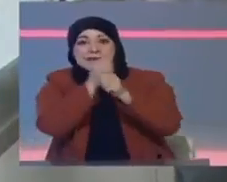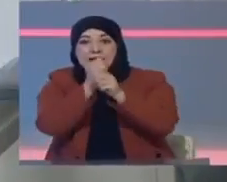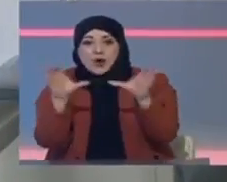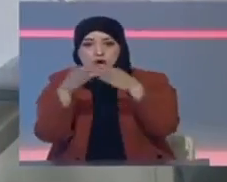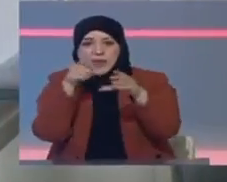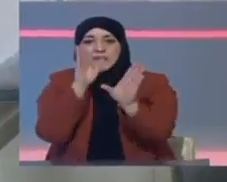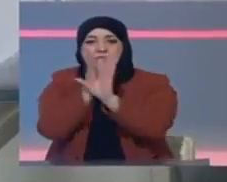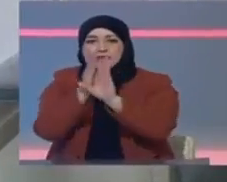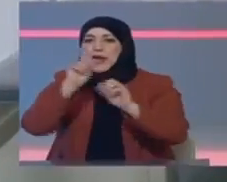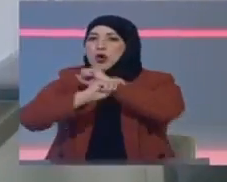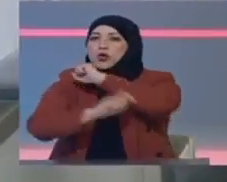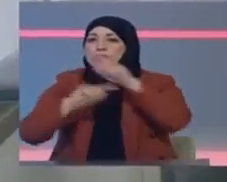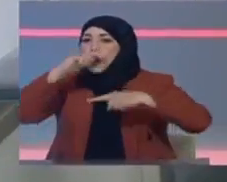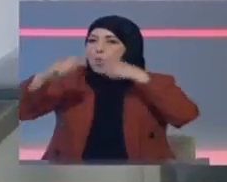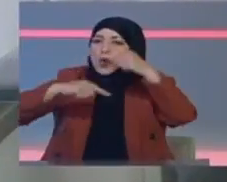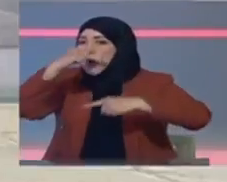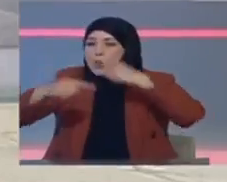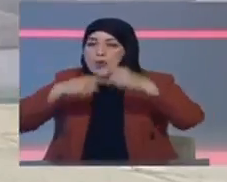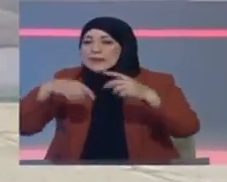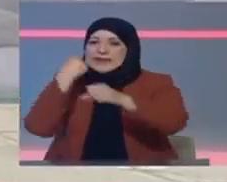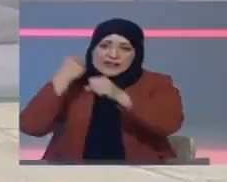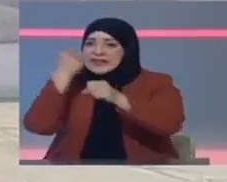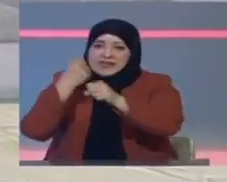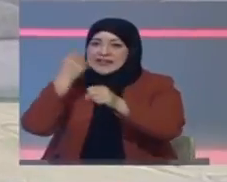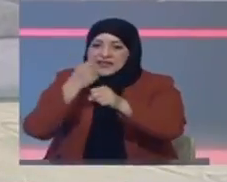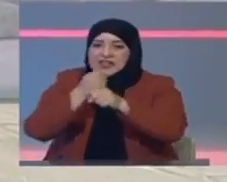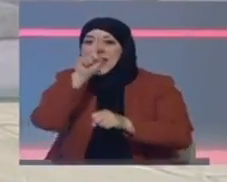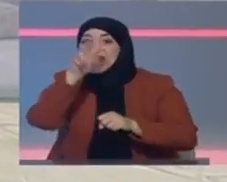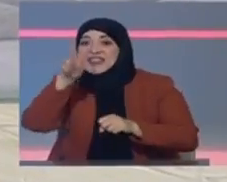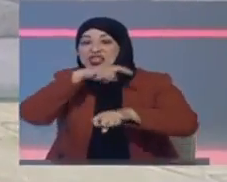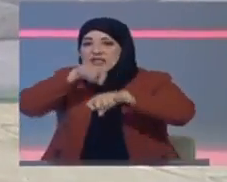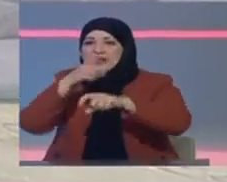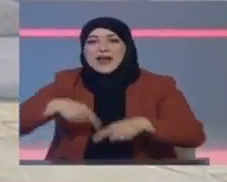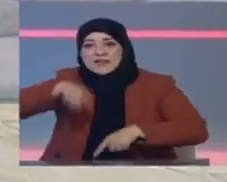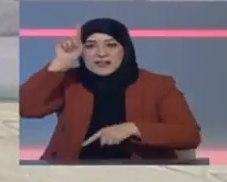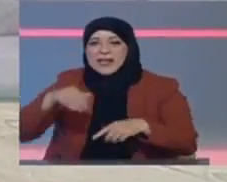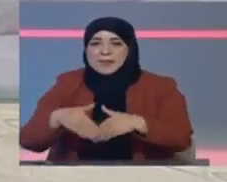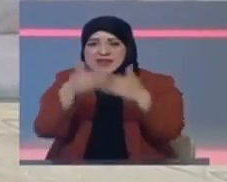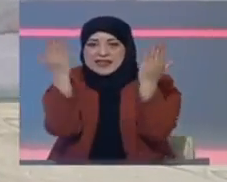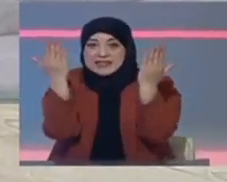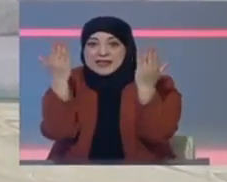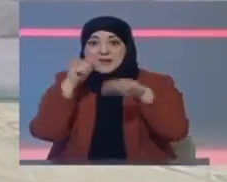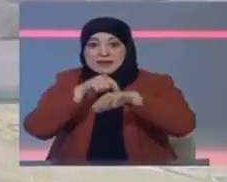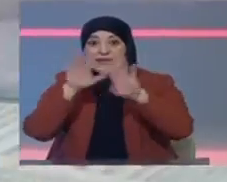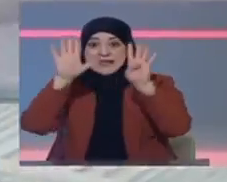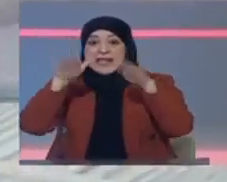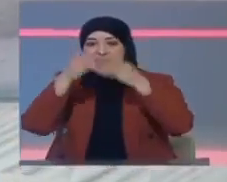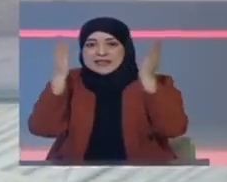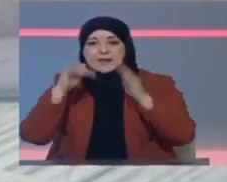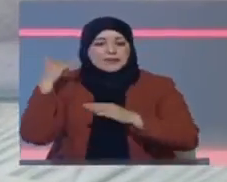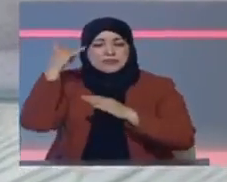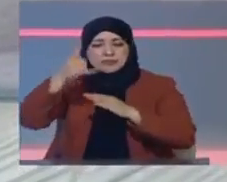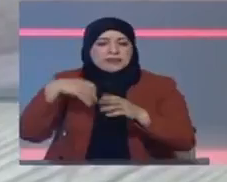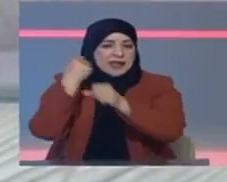كامل الاسبوع وعلى مدى اثنتي عشره ساعه في اليوم انطلاقا من الساعه التاسعه صباحا تعمل تعارض